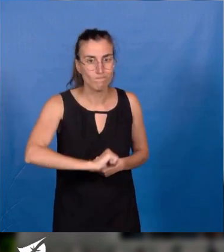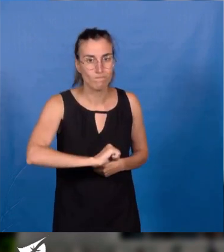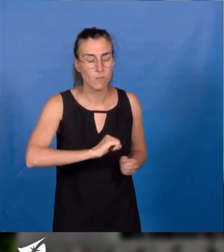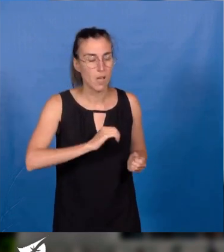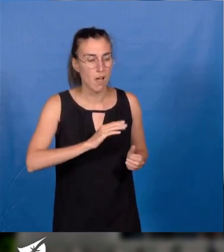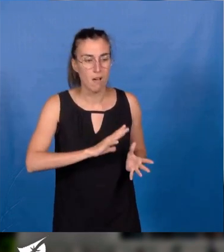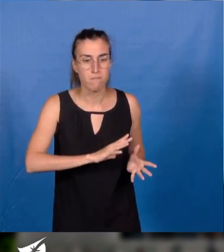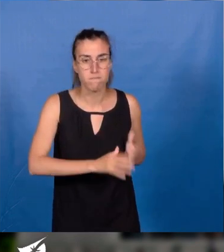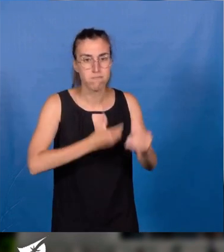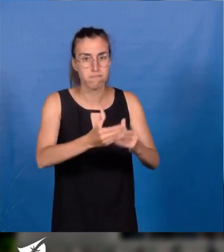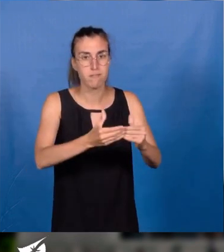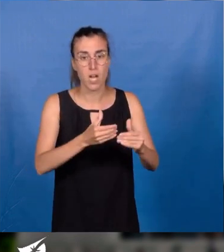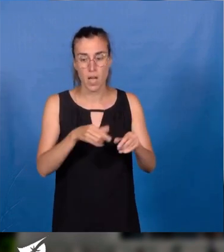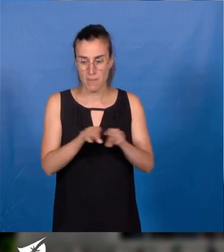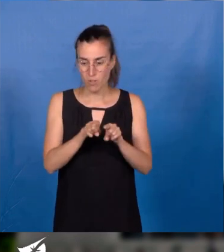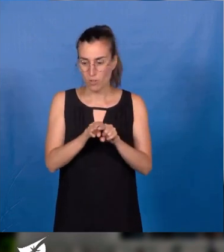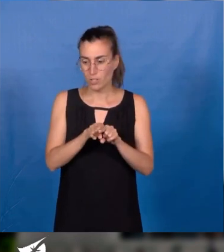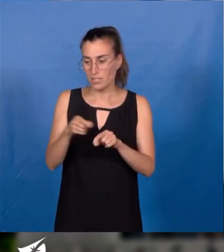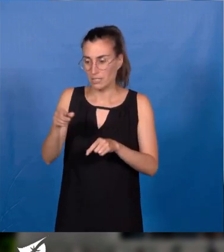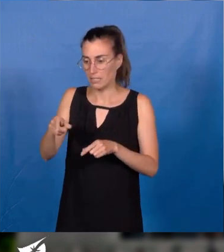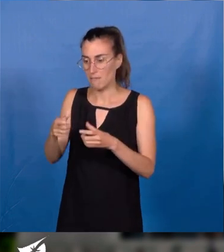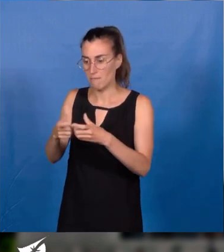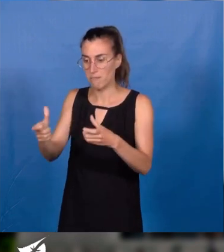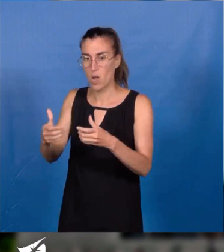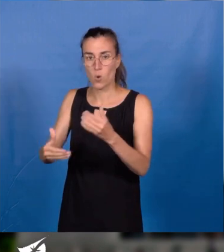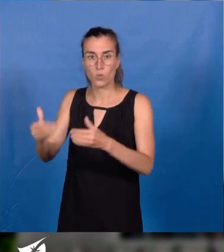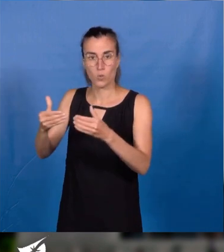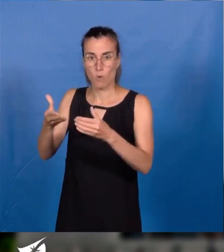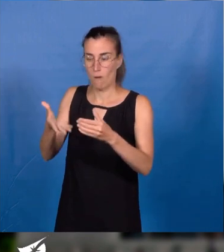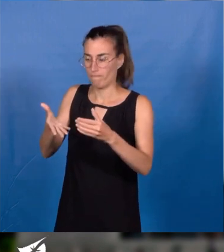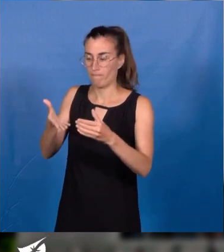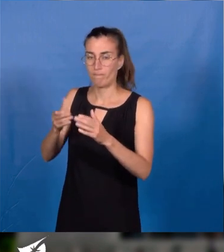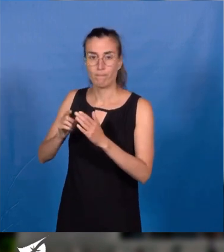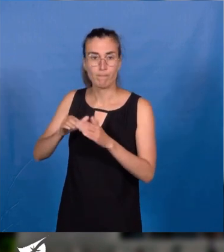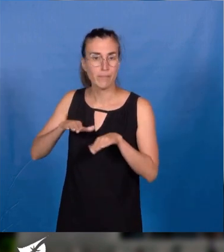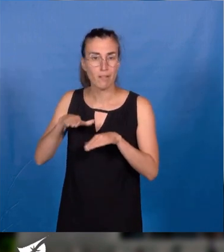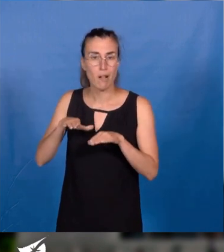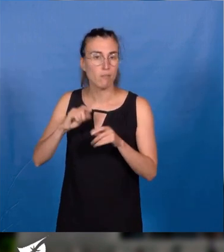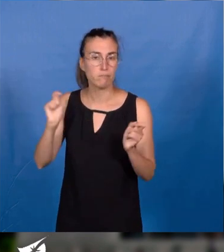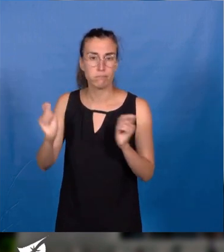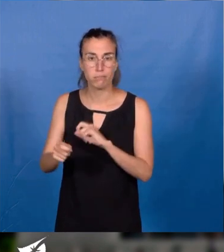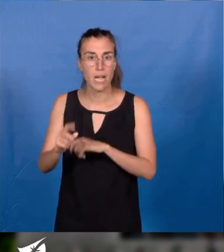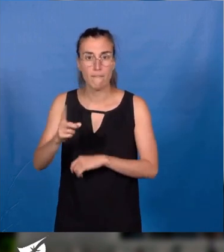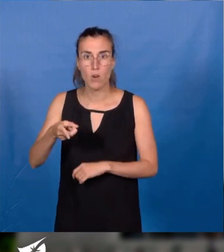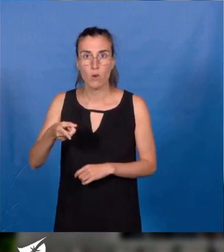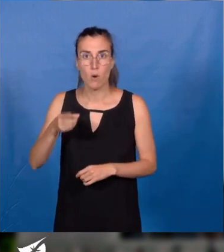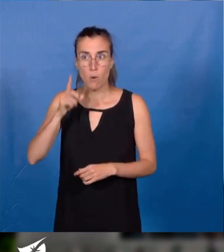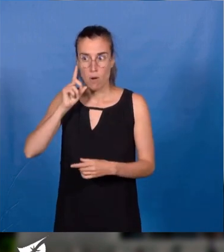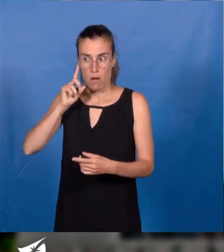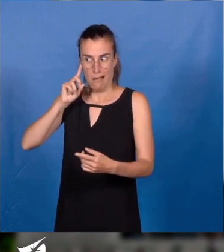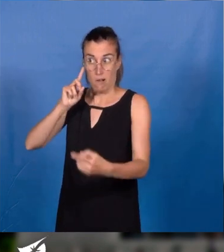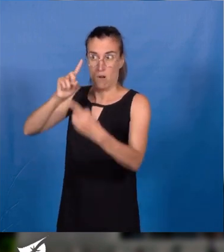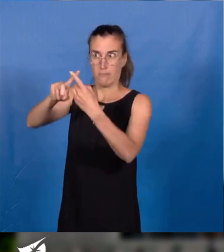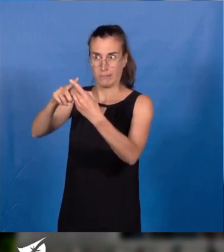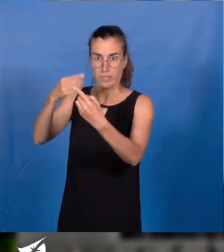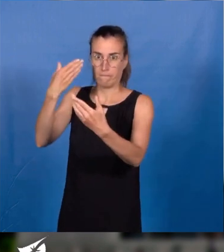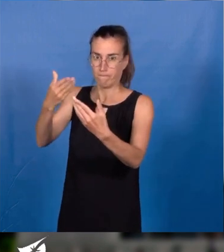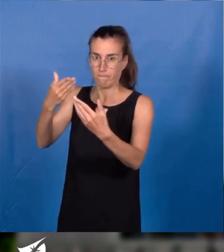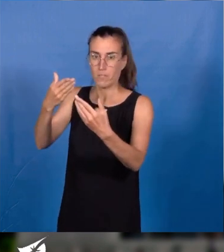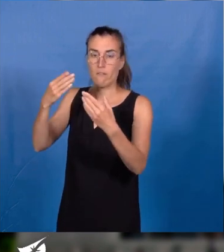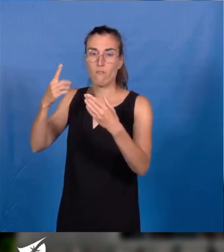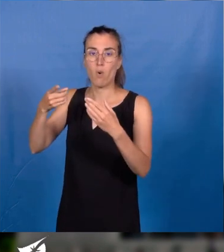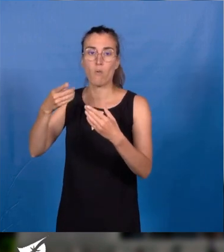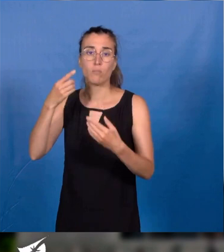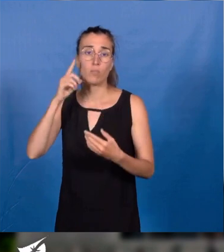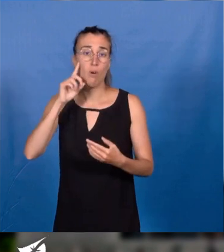l'industrialisation de nos modes de construction avec un objectif, parce qu'on travaille hors